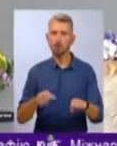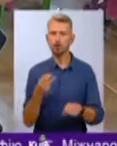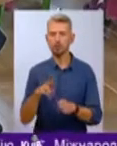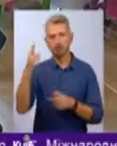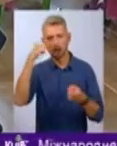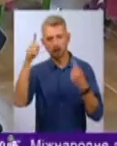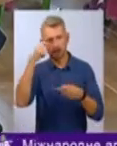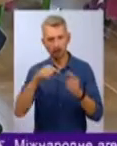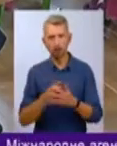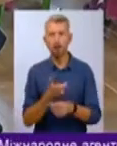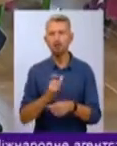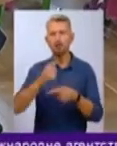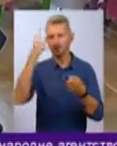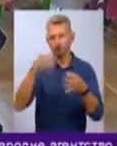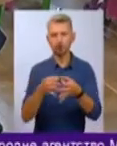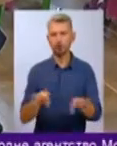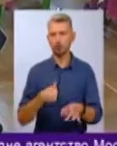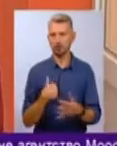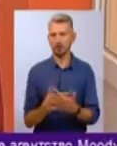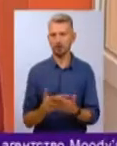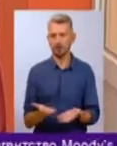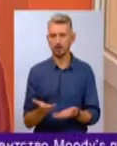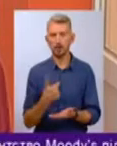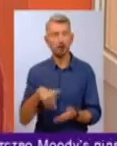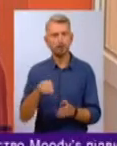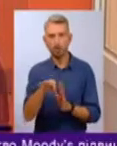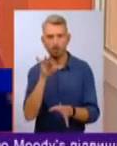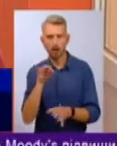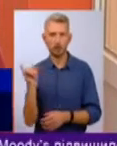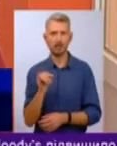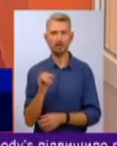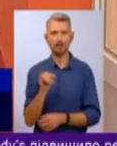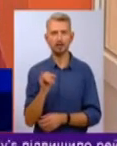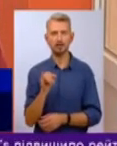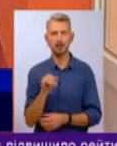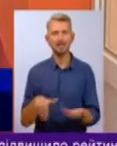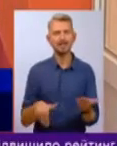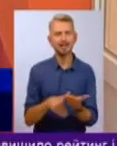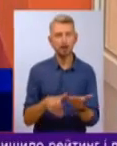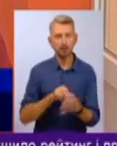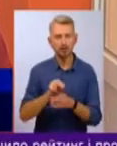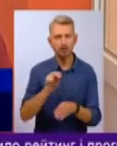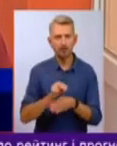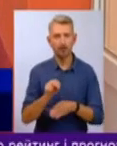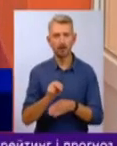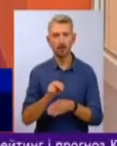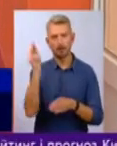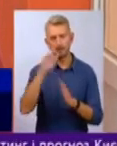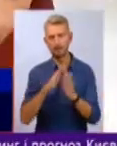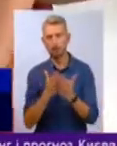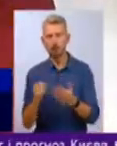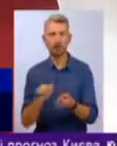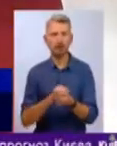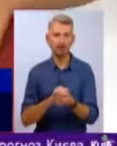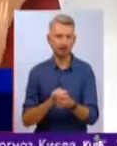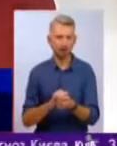для креативу. Більше творчої свободи мені дається. Я все обираю, і засоби навчання, підручники і